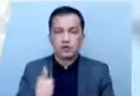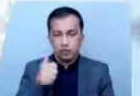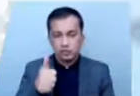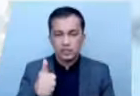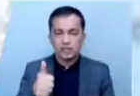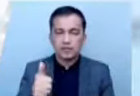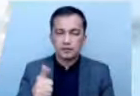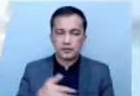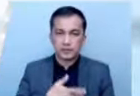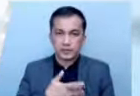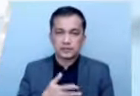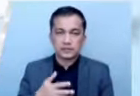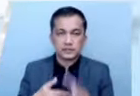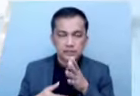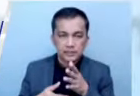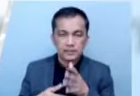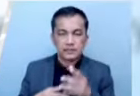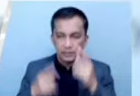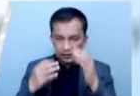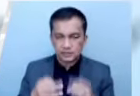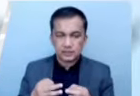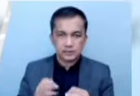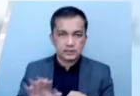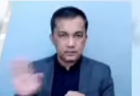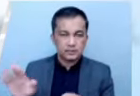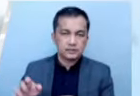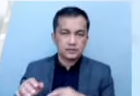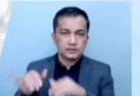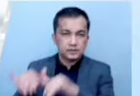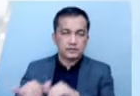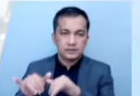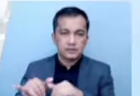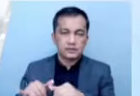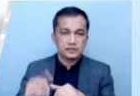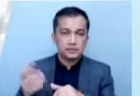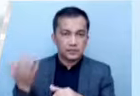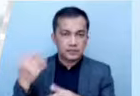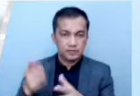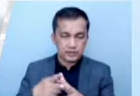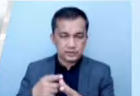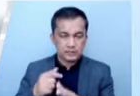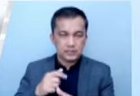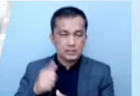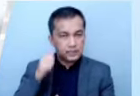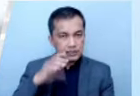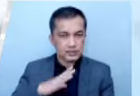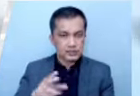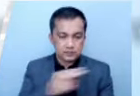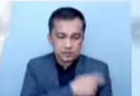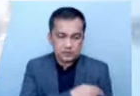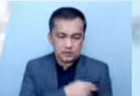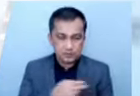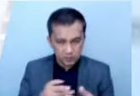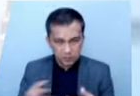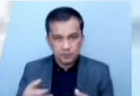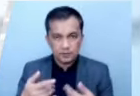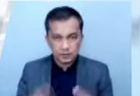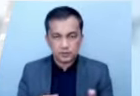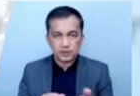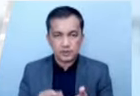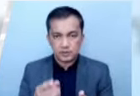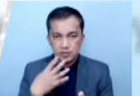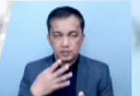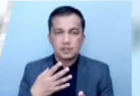ina. Pero nagpasya daw muna silang manatili na lamang ang dating First Lady sa ospital hanggang matapos ang pag-inom niya ng